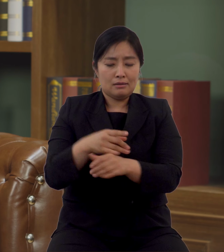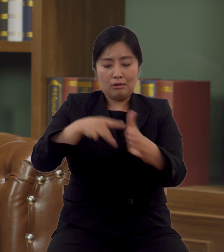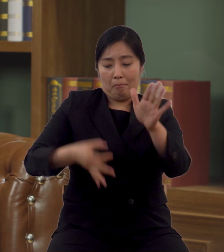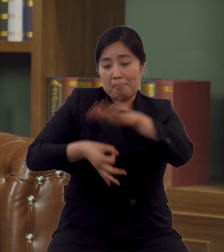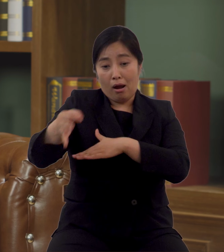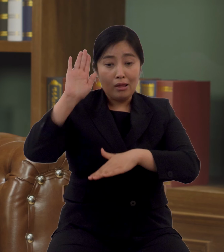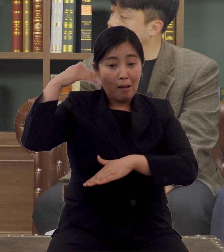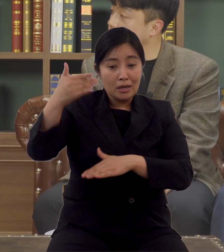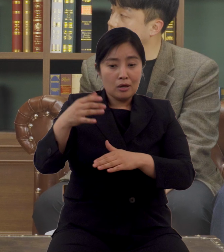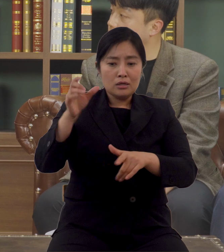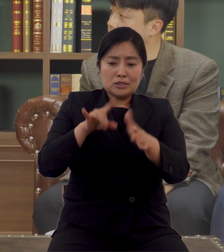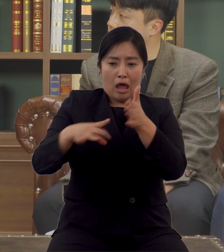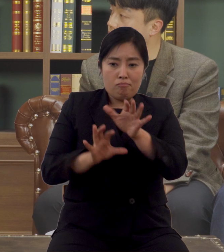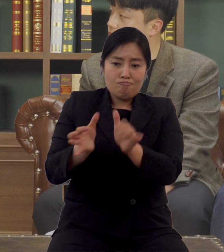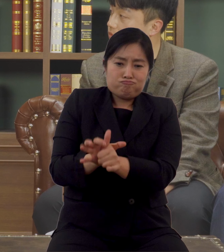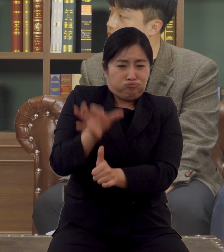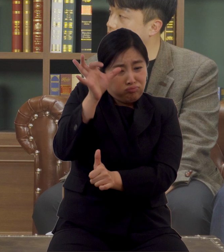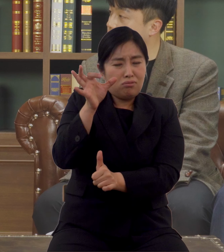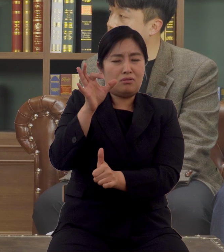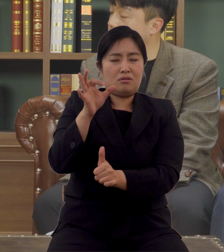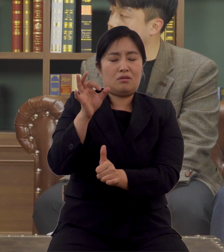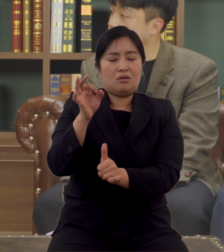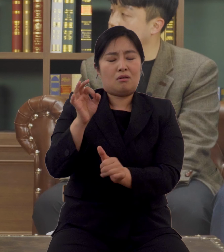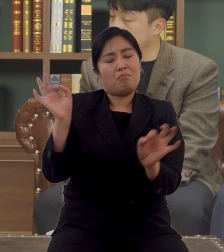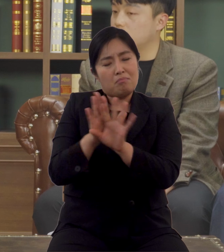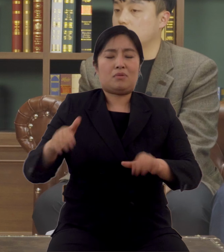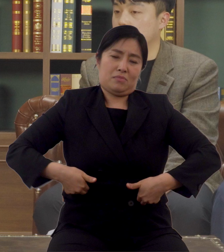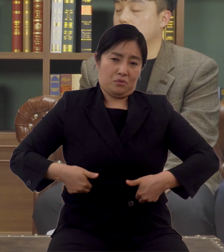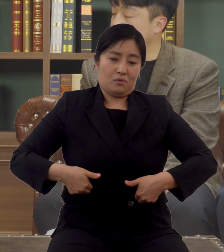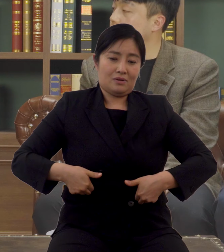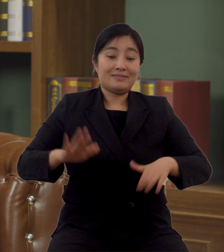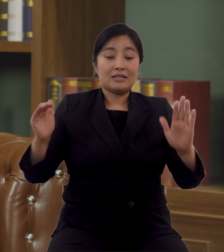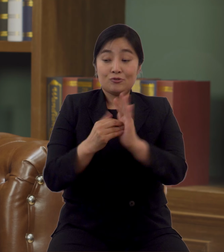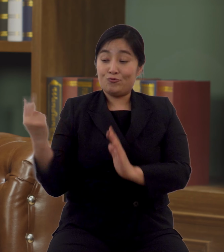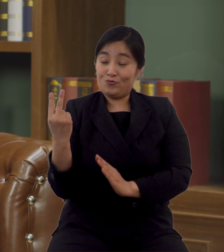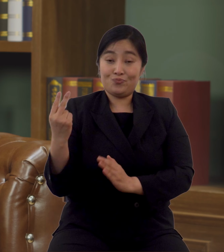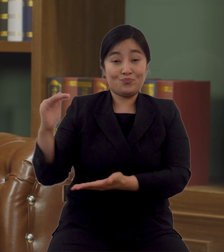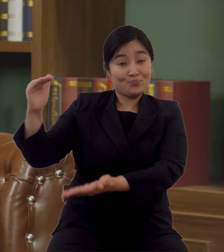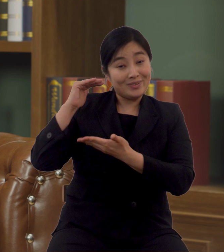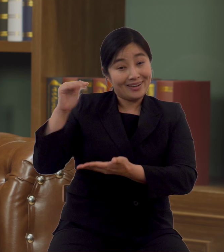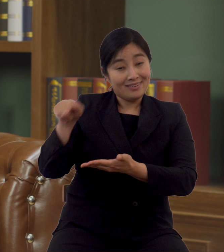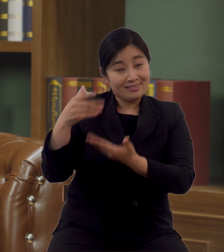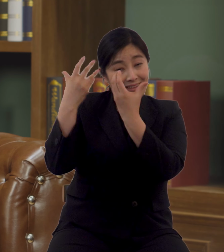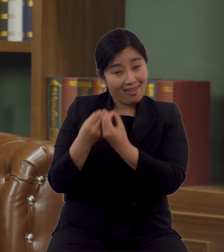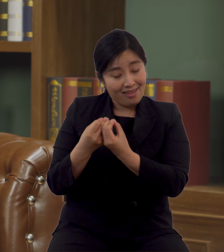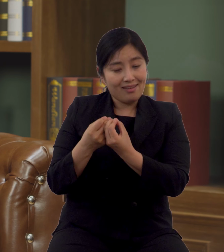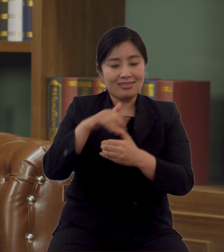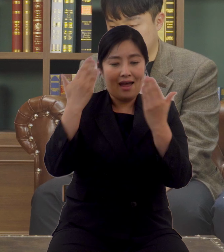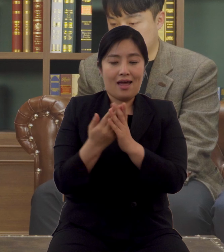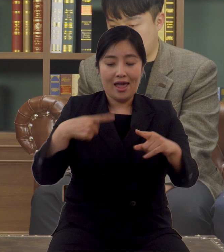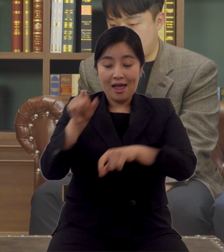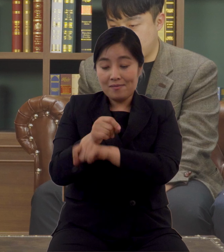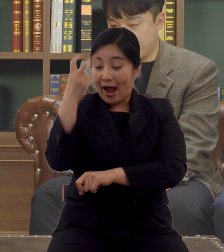낸 세금을 써서 앞으로 낼 세금을 더 늘리는 일은 없어야 되는 거니까요. 지금까지 두 분이 말씀 주신